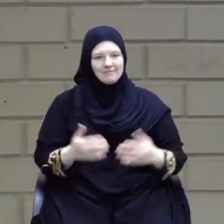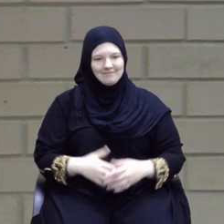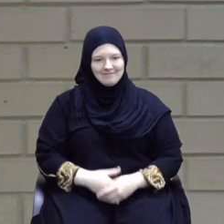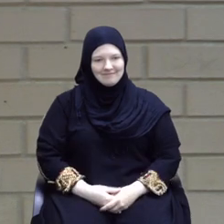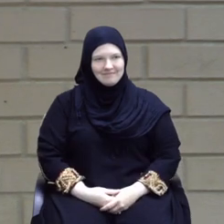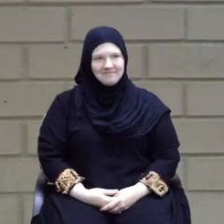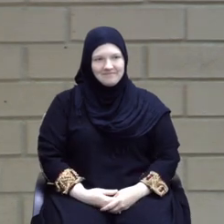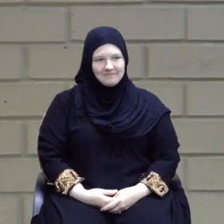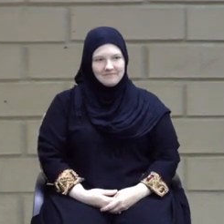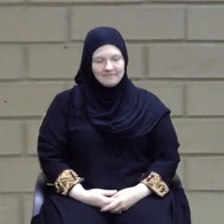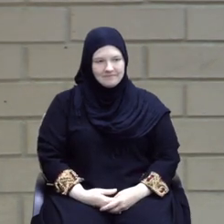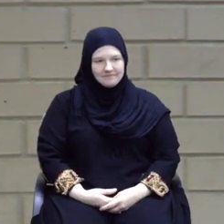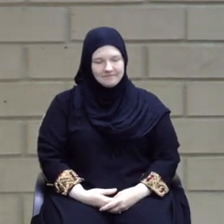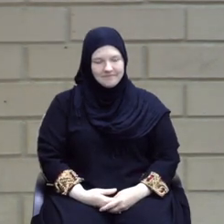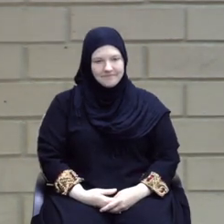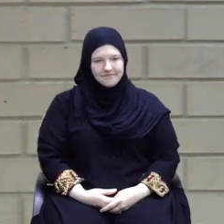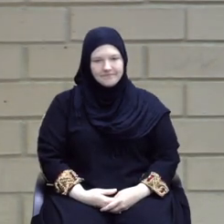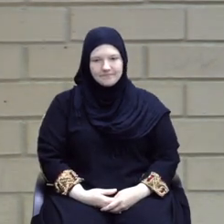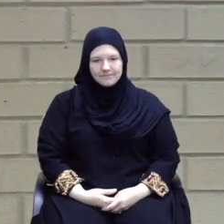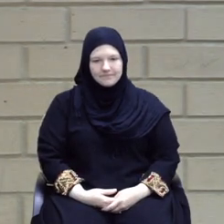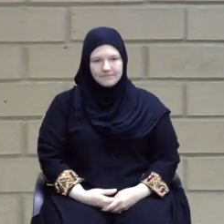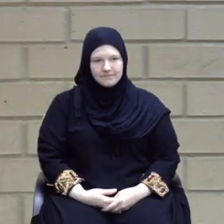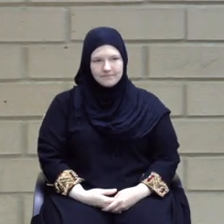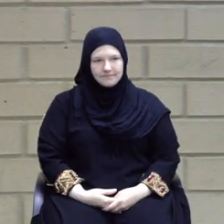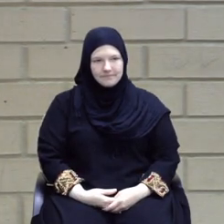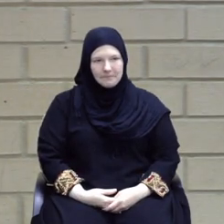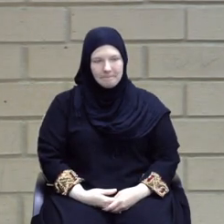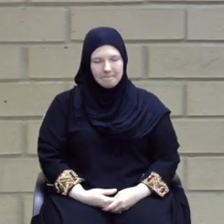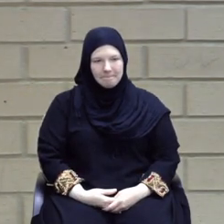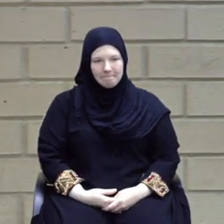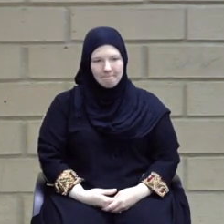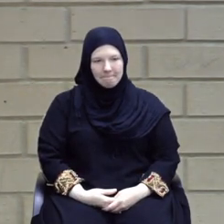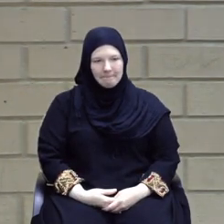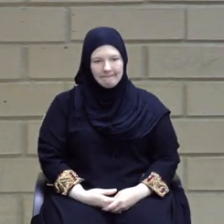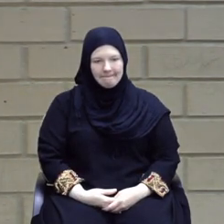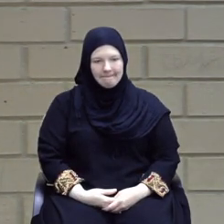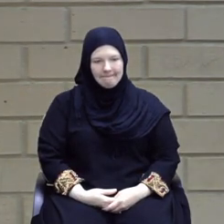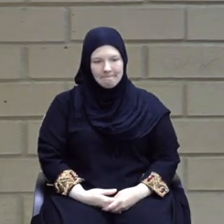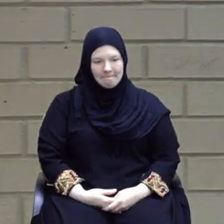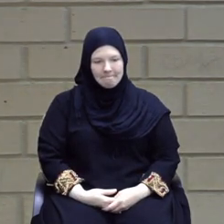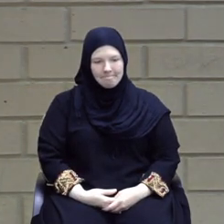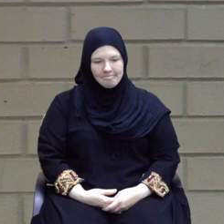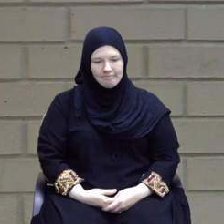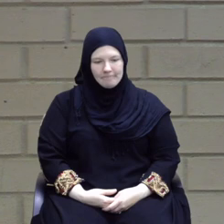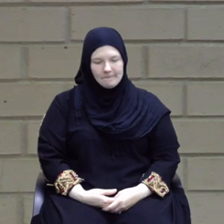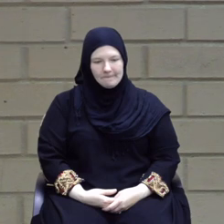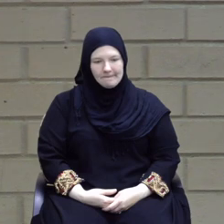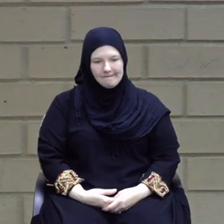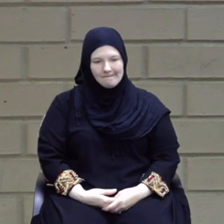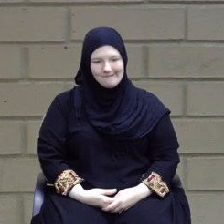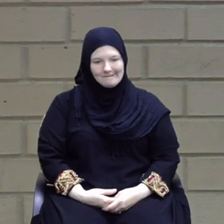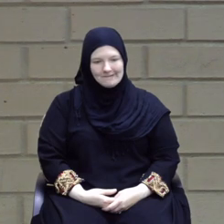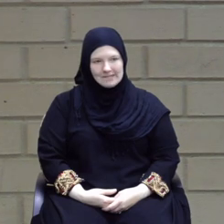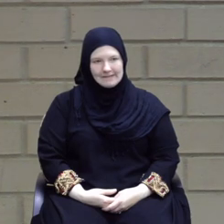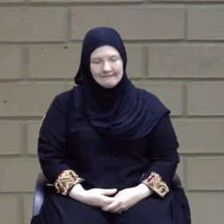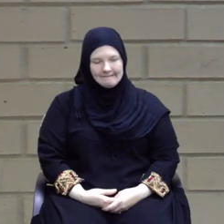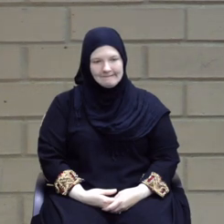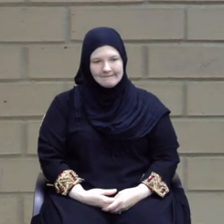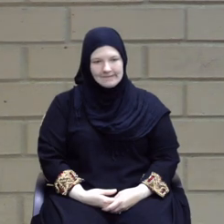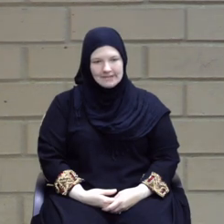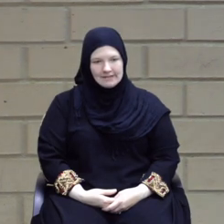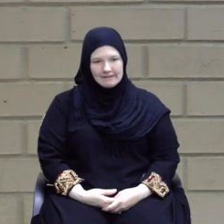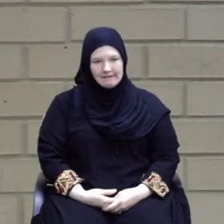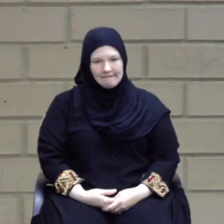تسليما. اللهم صل على سيدنا محمد وعلى آل سيدنا محمد كما صليت على سيدنا إبراهيم